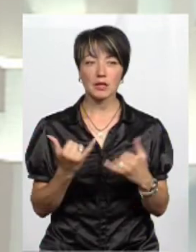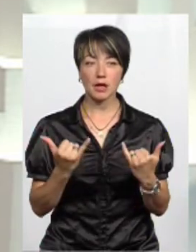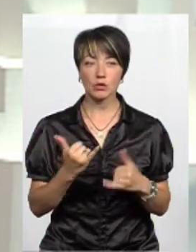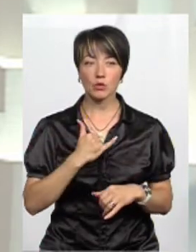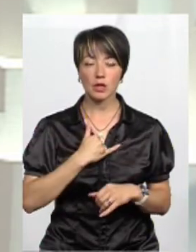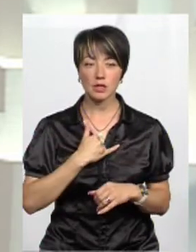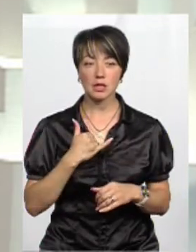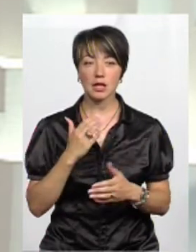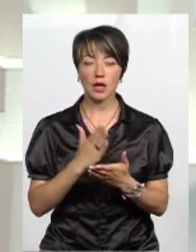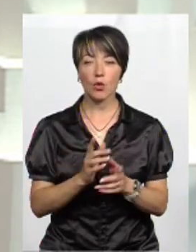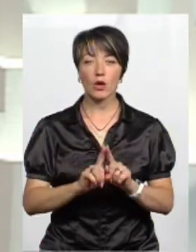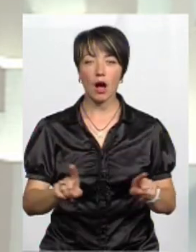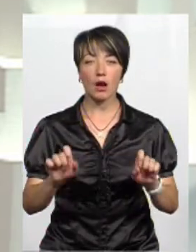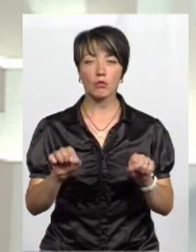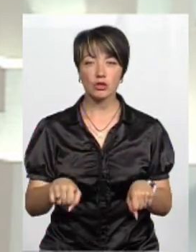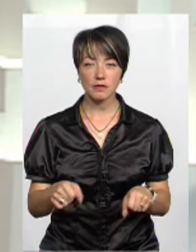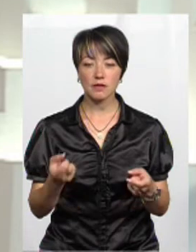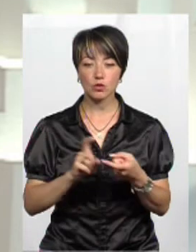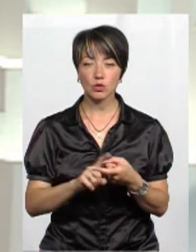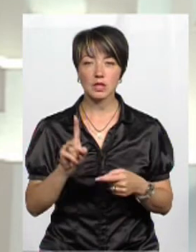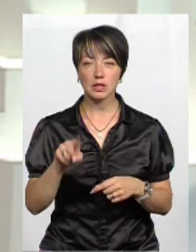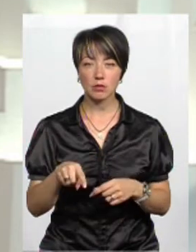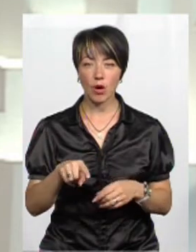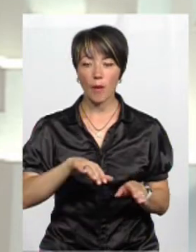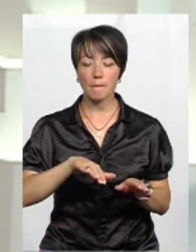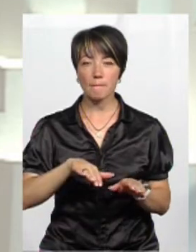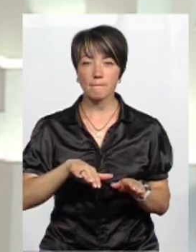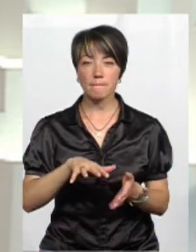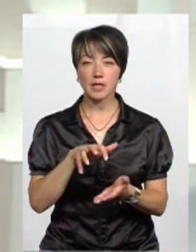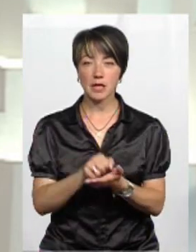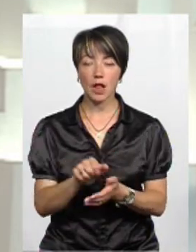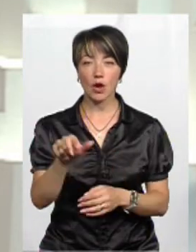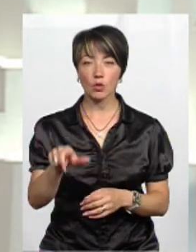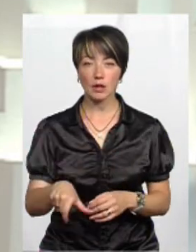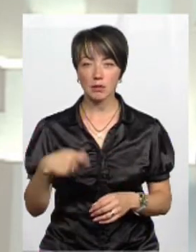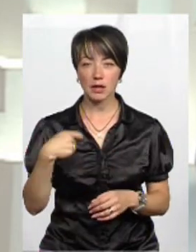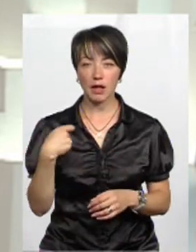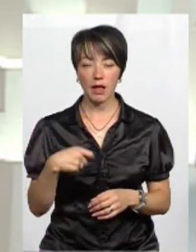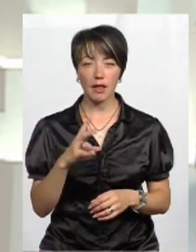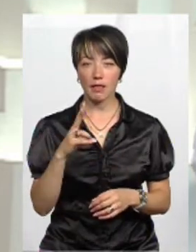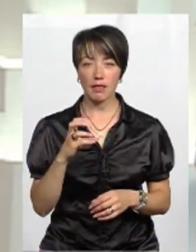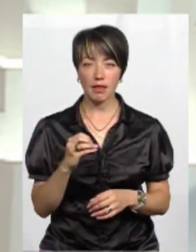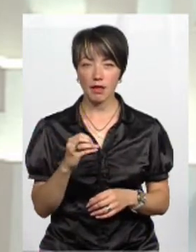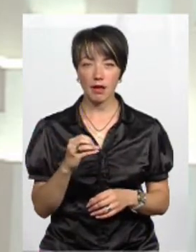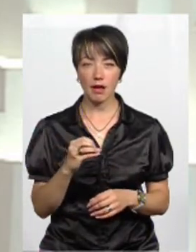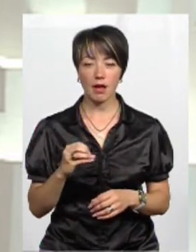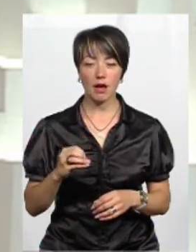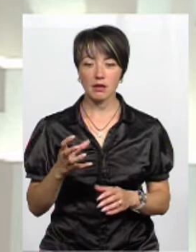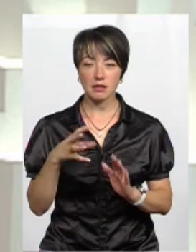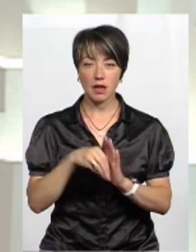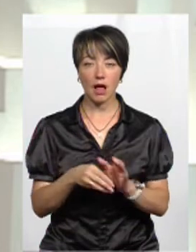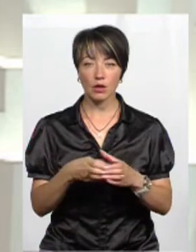Зараз у нас є унікальна можливість в зв'язку з тим, що пост президента зайняла людина, яка не з